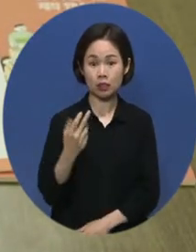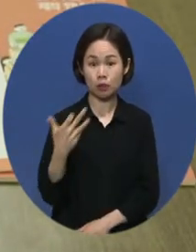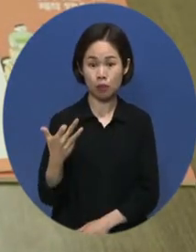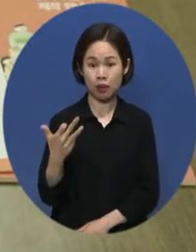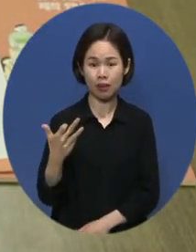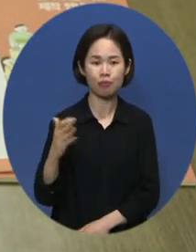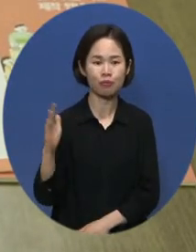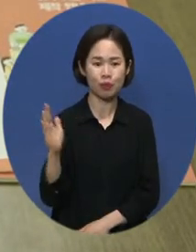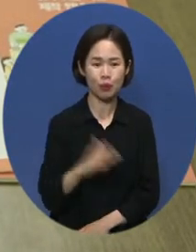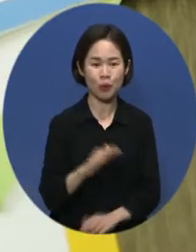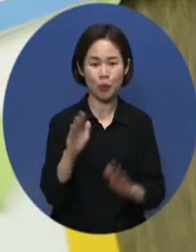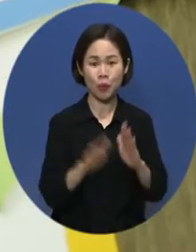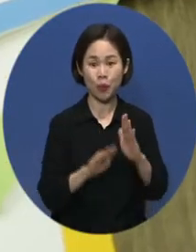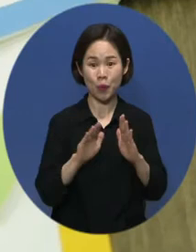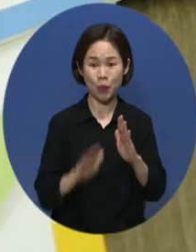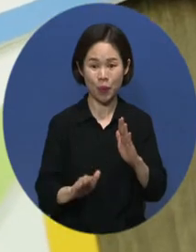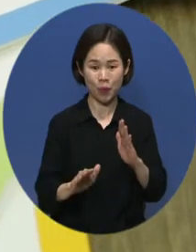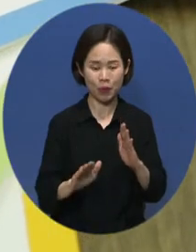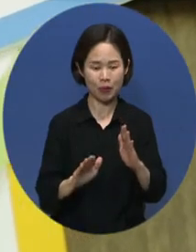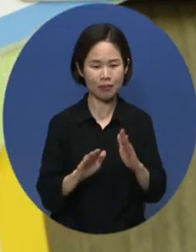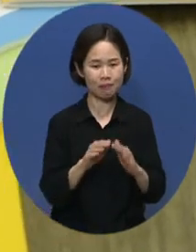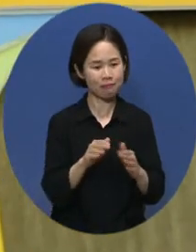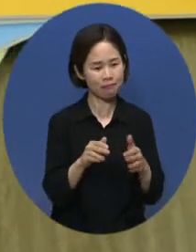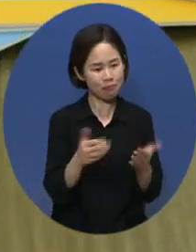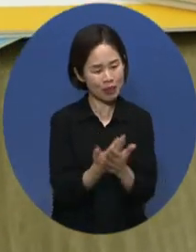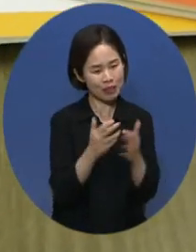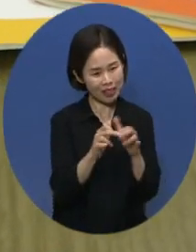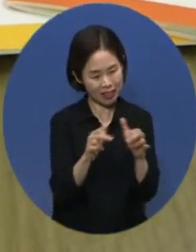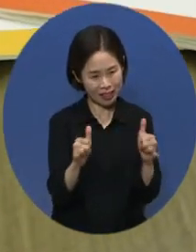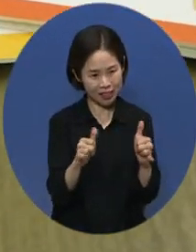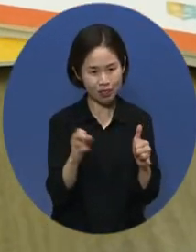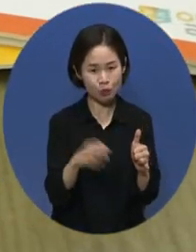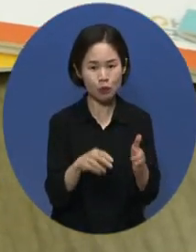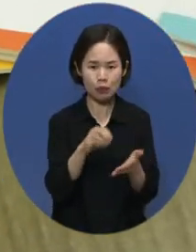2018년부터 공식적인 지원을 시작했습니다.